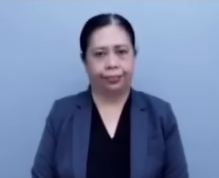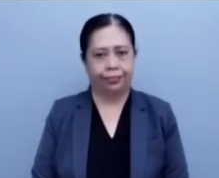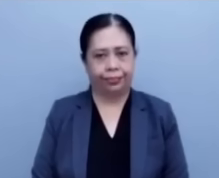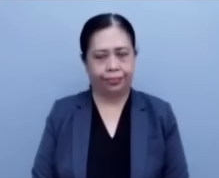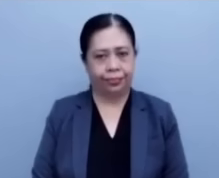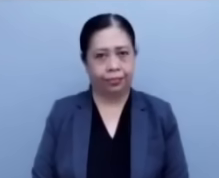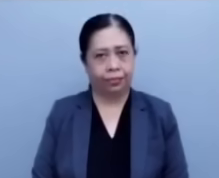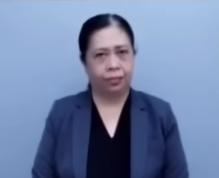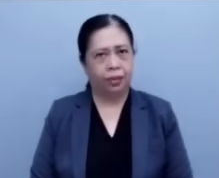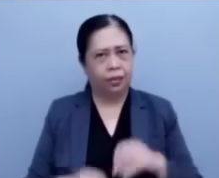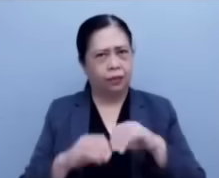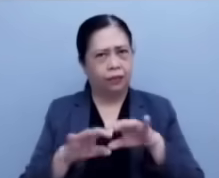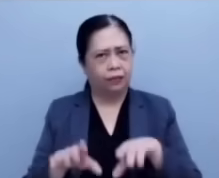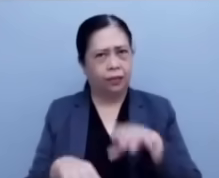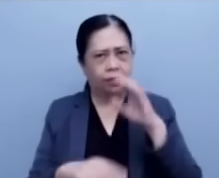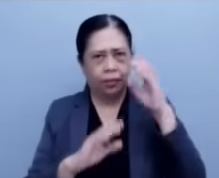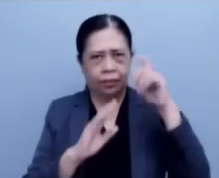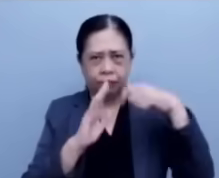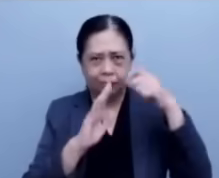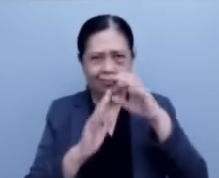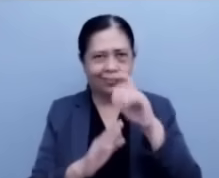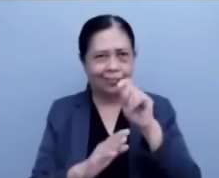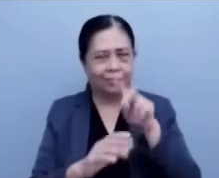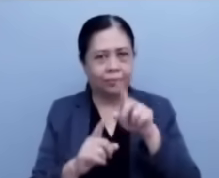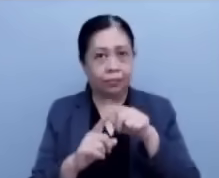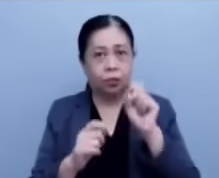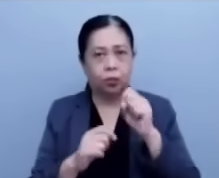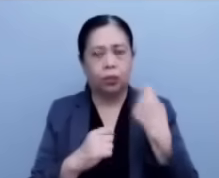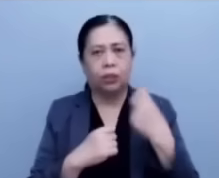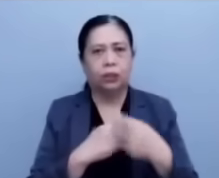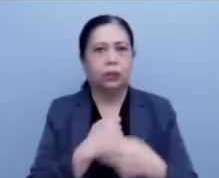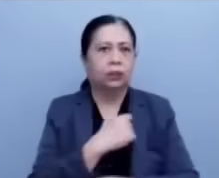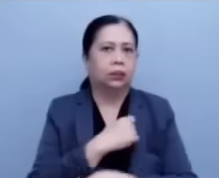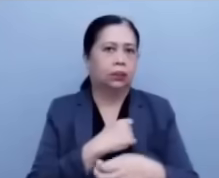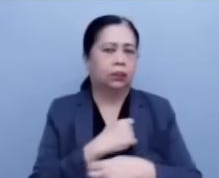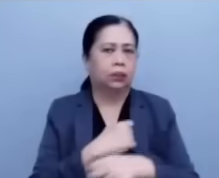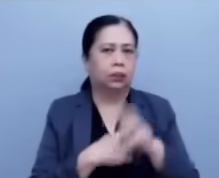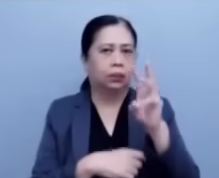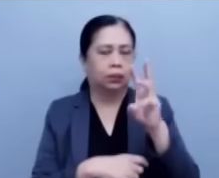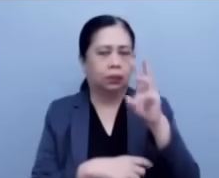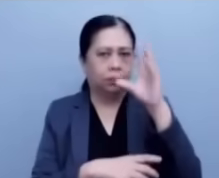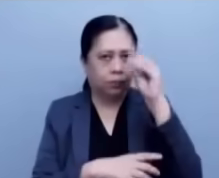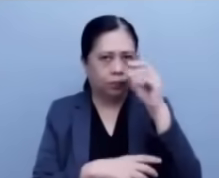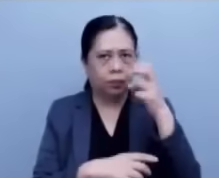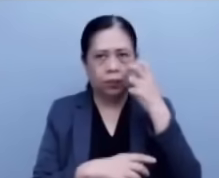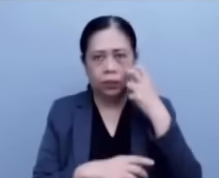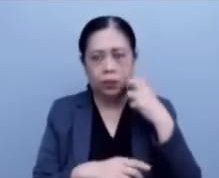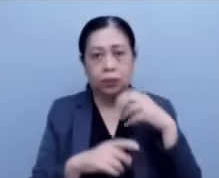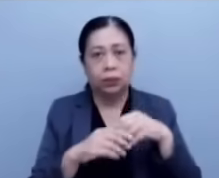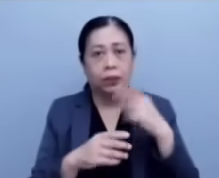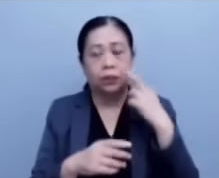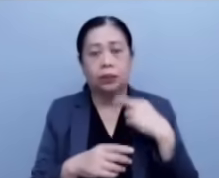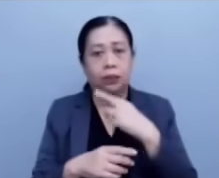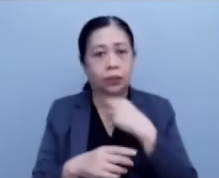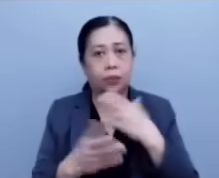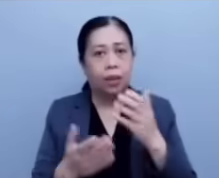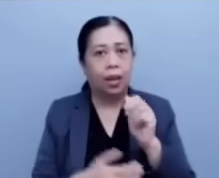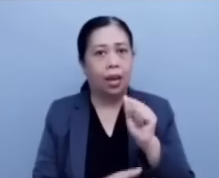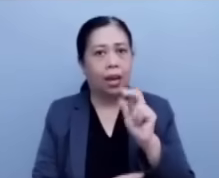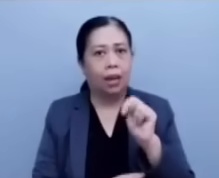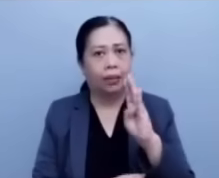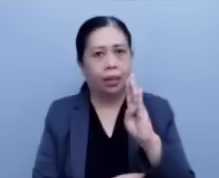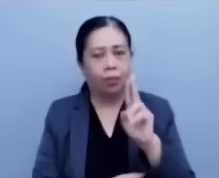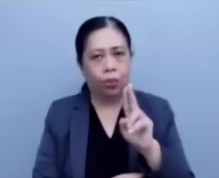Viral ang CCTV footage na yan ng pang-hold up ng anim na lalaki sa isa pong restaurant sa barangay Anabu 1D sa